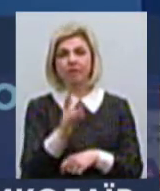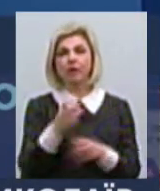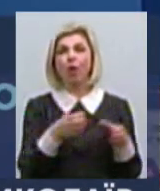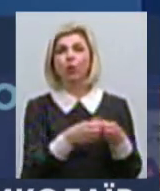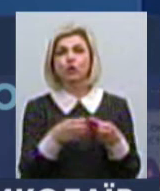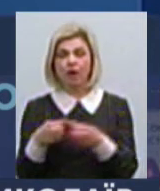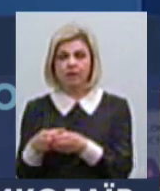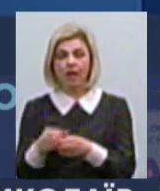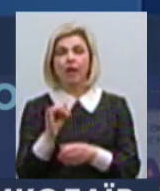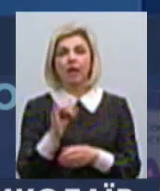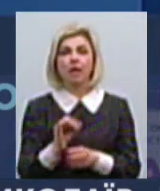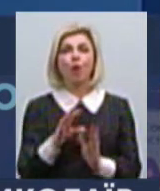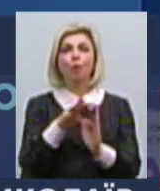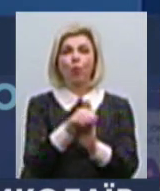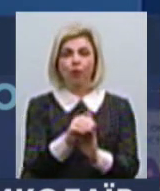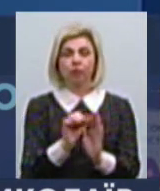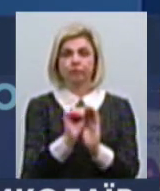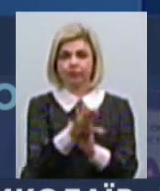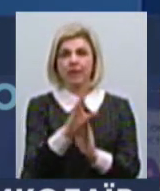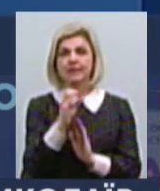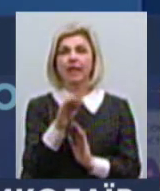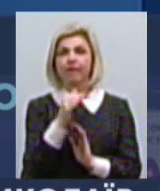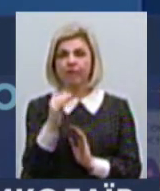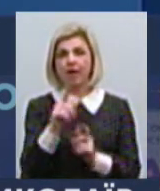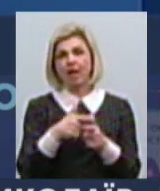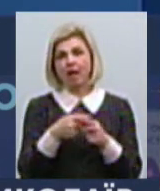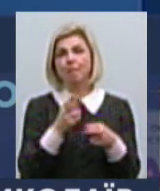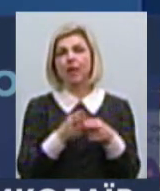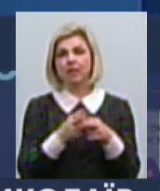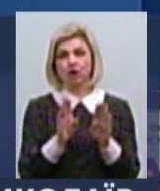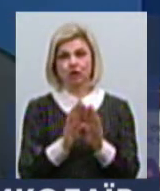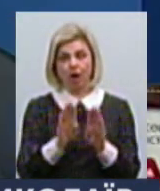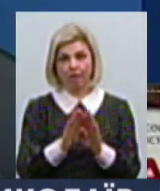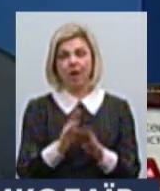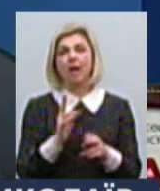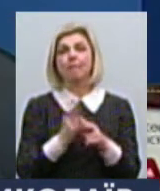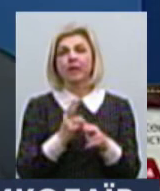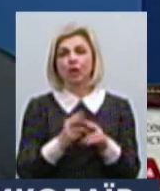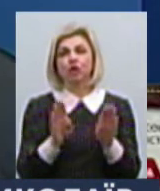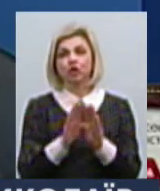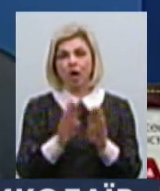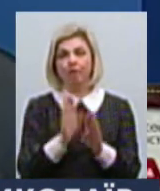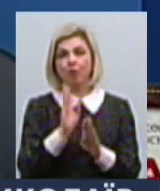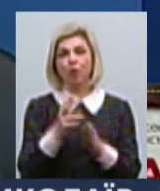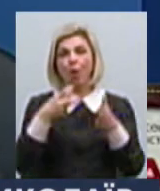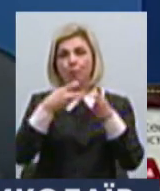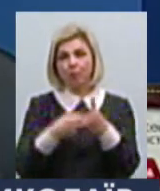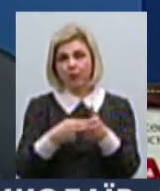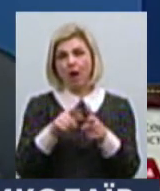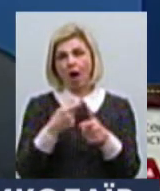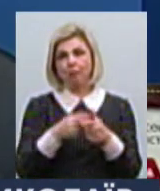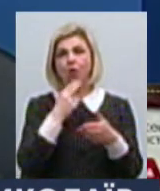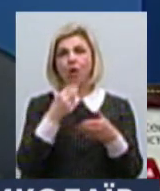дільниці і поміщені у сейфі або металеві шафи. Сейфи і металеві шафи будуть опломбовані або